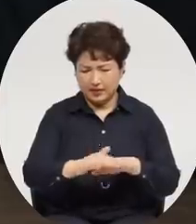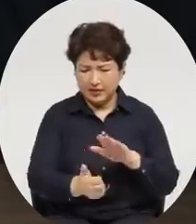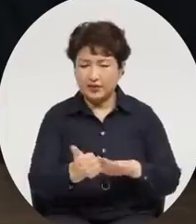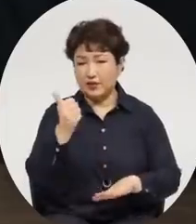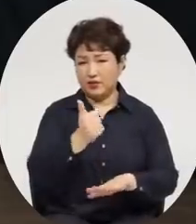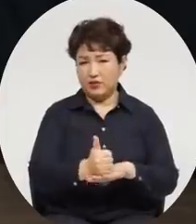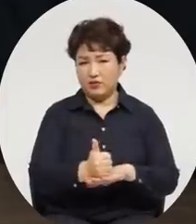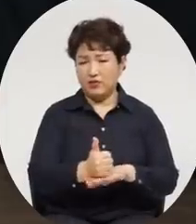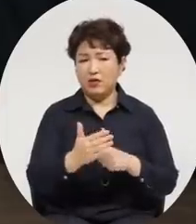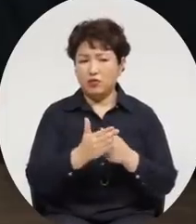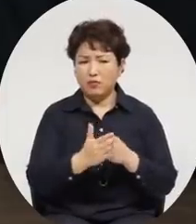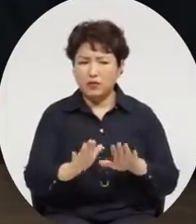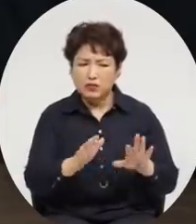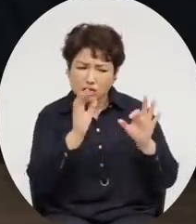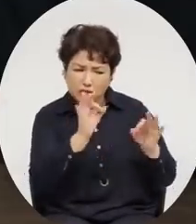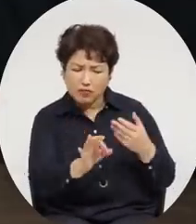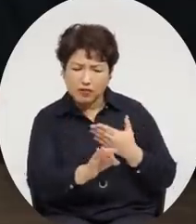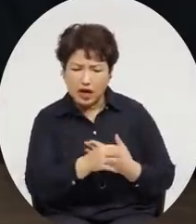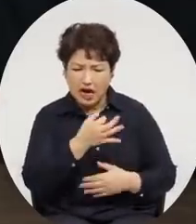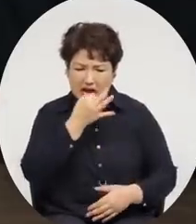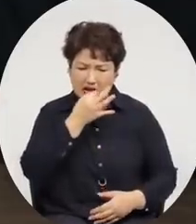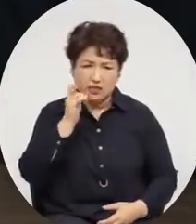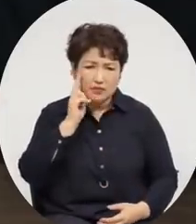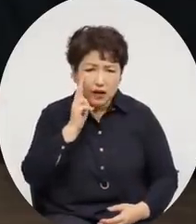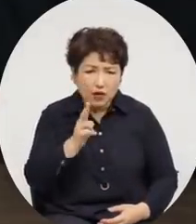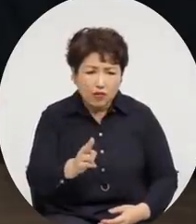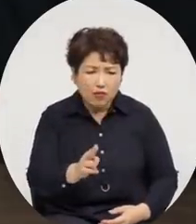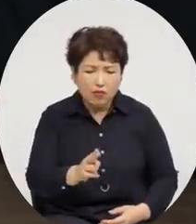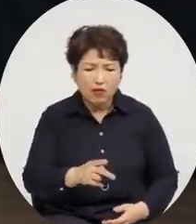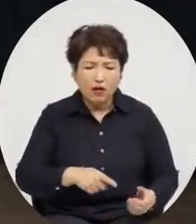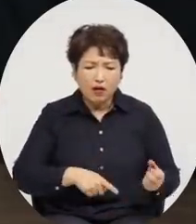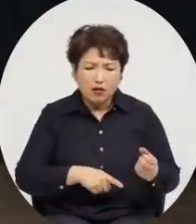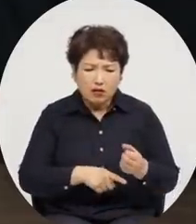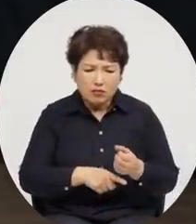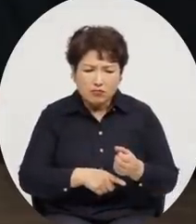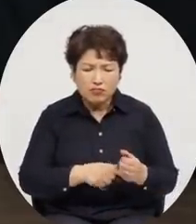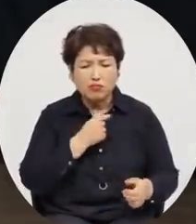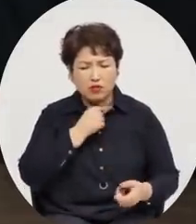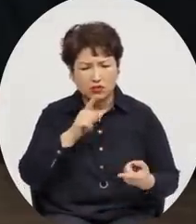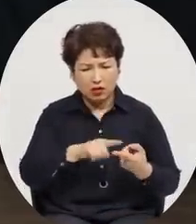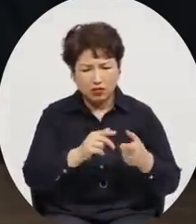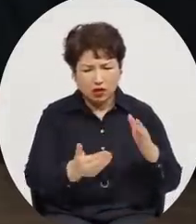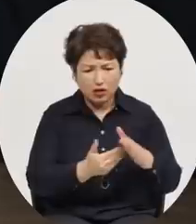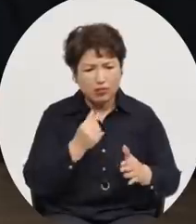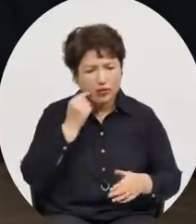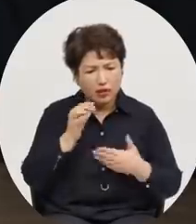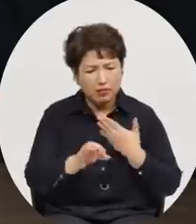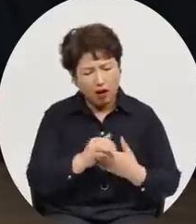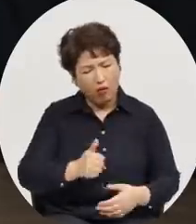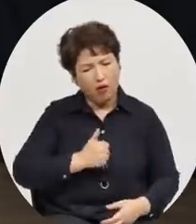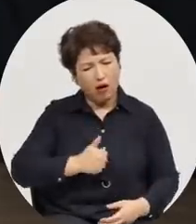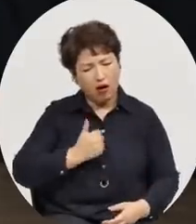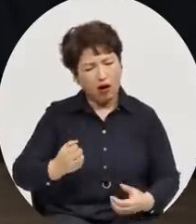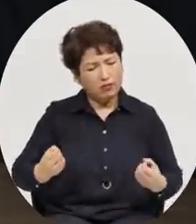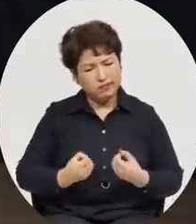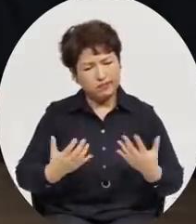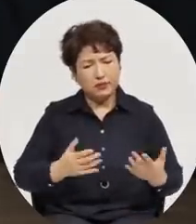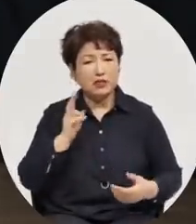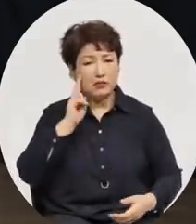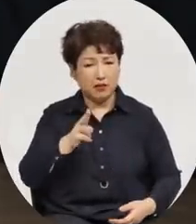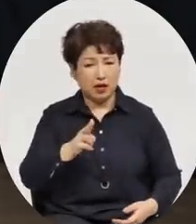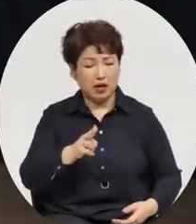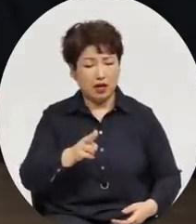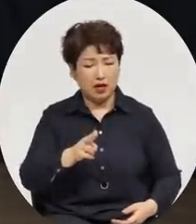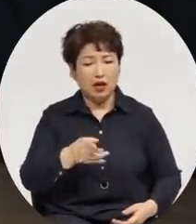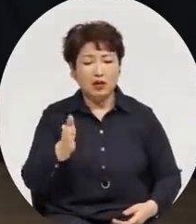그래서인지 이기심이 강하고 본인 뜻대로 되지 않으면 짜증과 화를 많이 내는 사람입니다. 그런 그를 인정하고 이해하는데